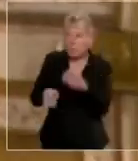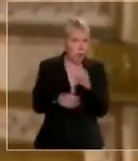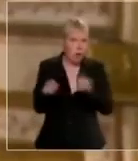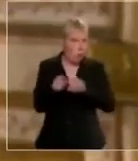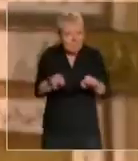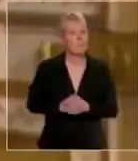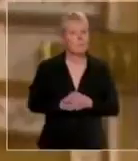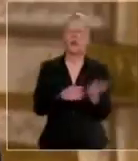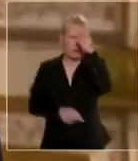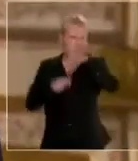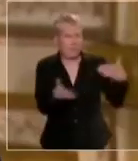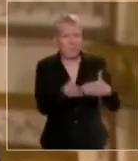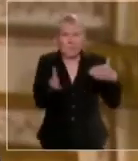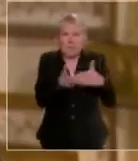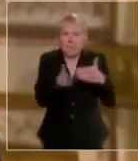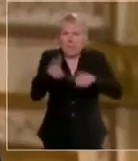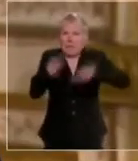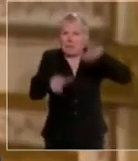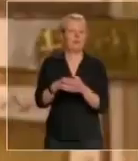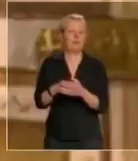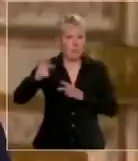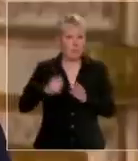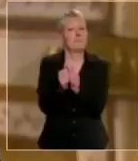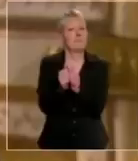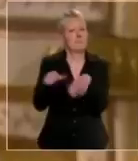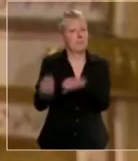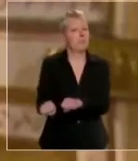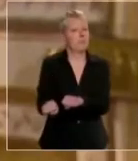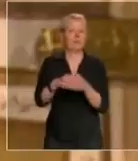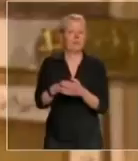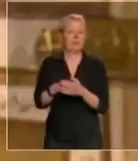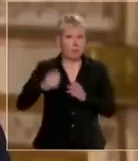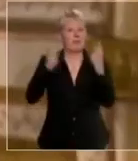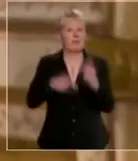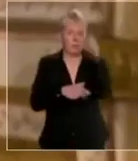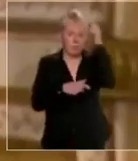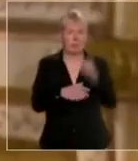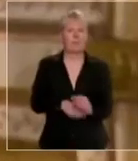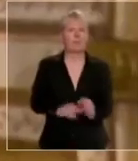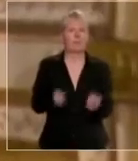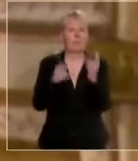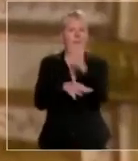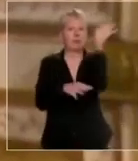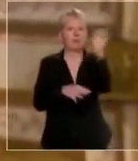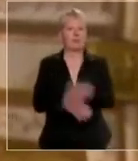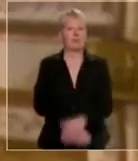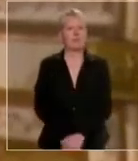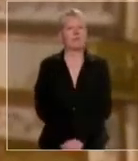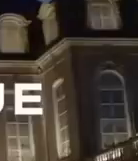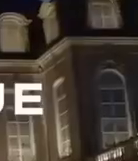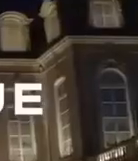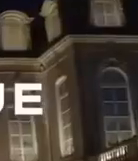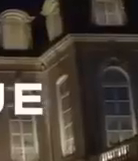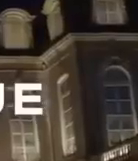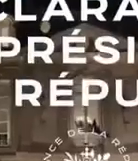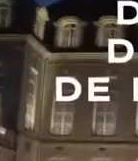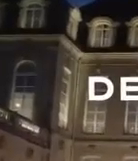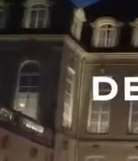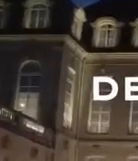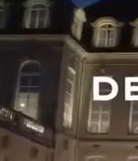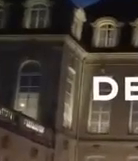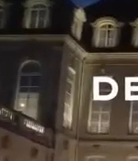ne foutre. Allez tous vous faire foutre. Nique la République. Nique la France.